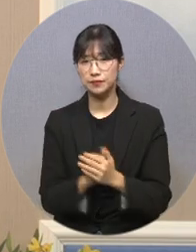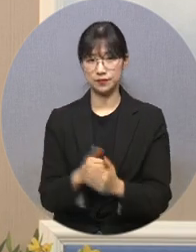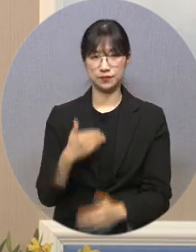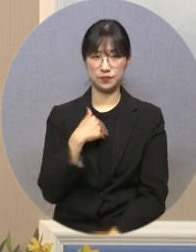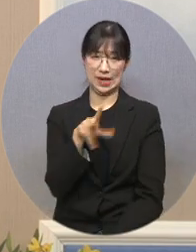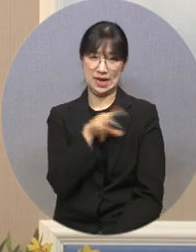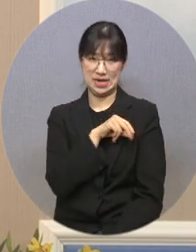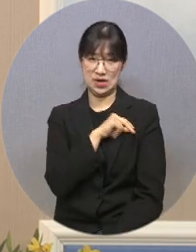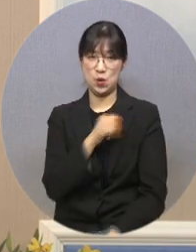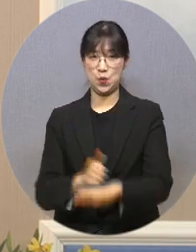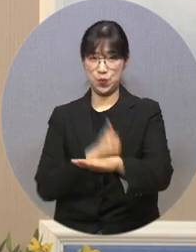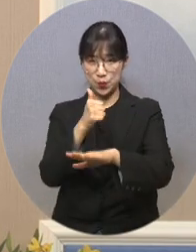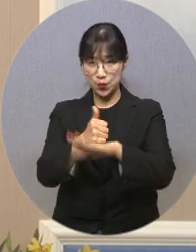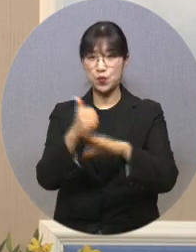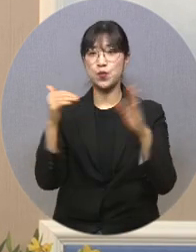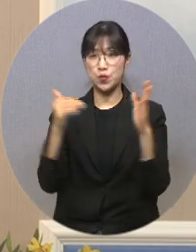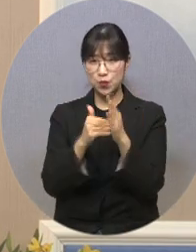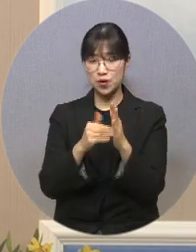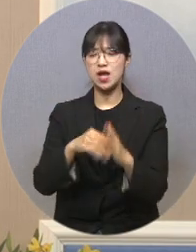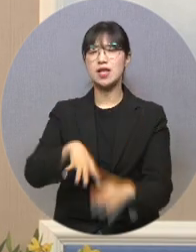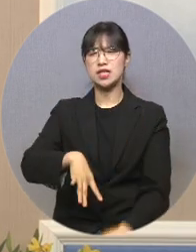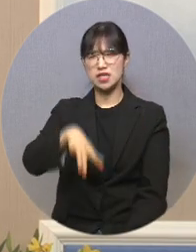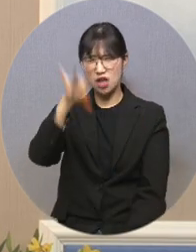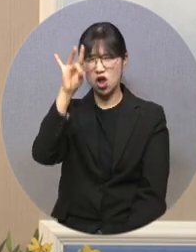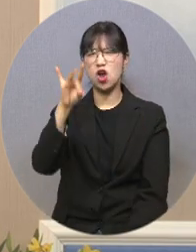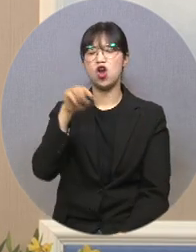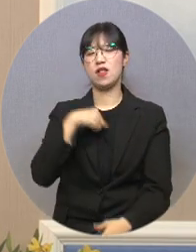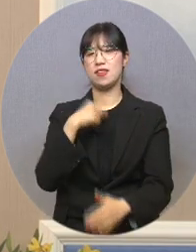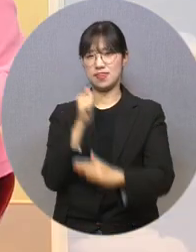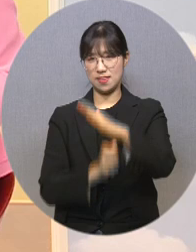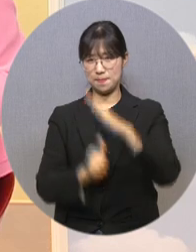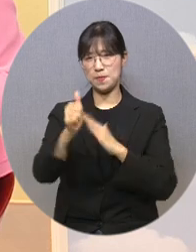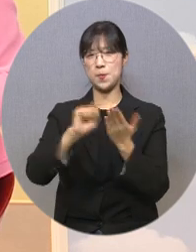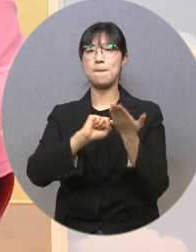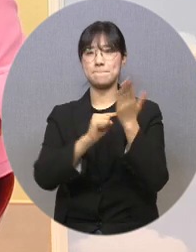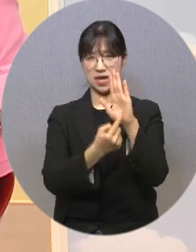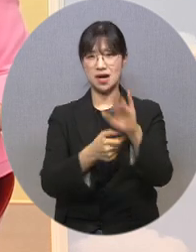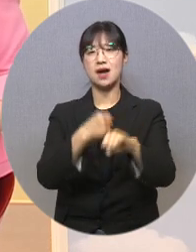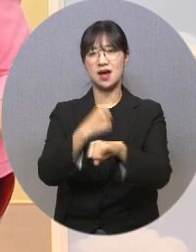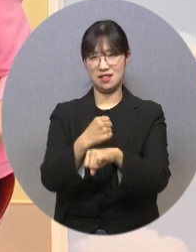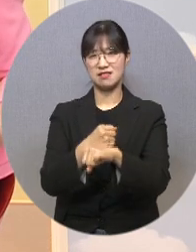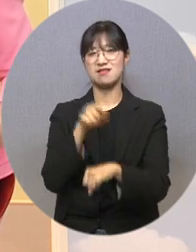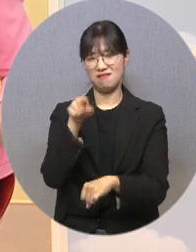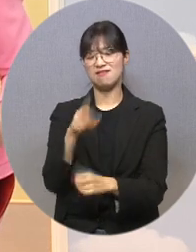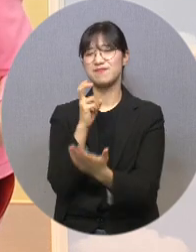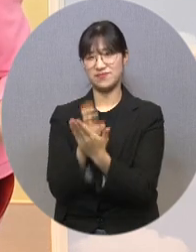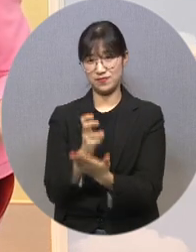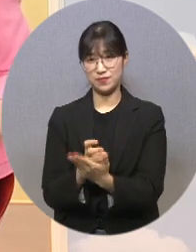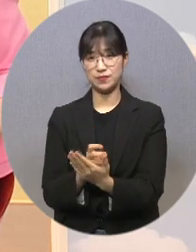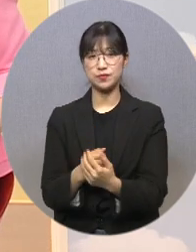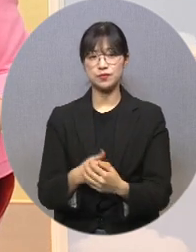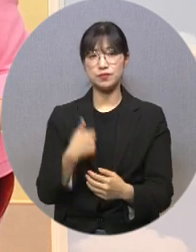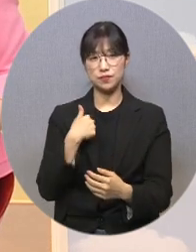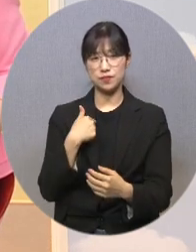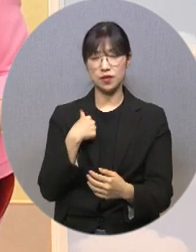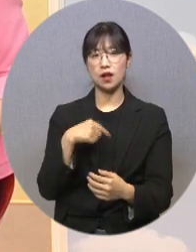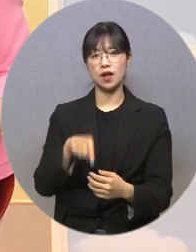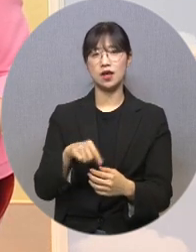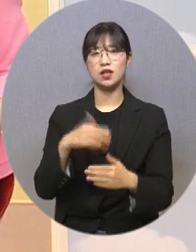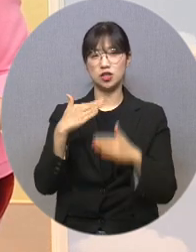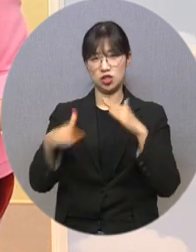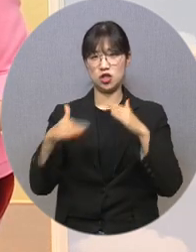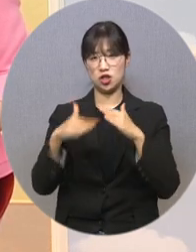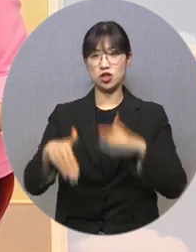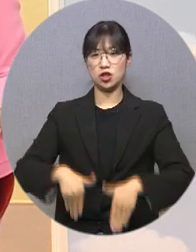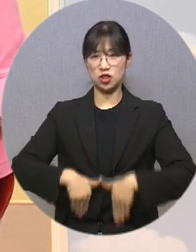나서 첫 발의했던 대표 발의했던 조례이고 기억에 남으시겠네요. 도의원이 되면은